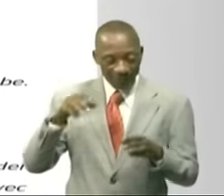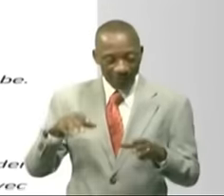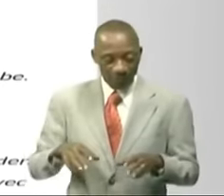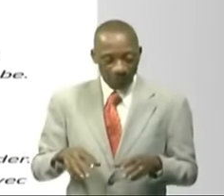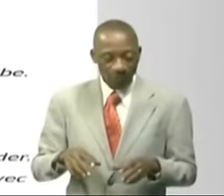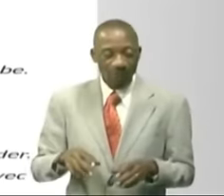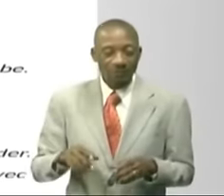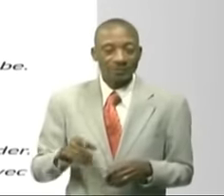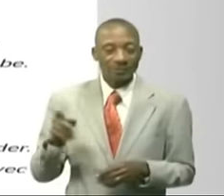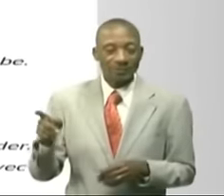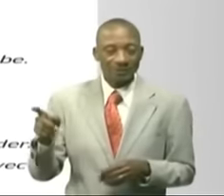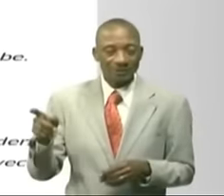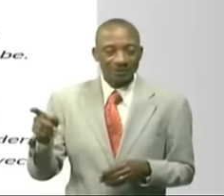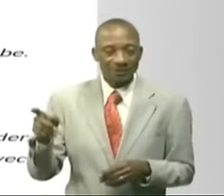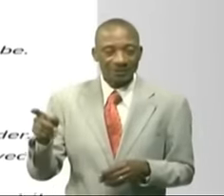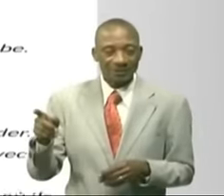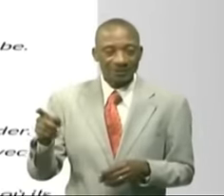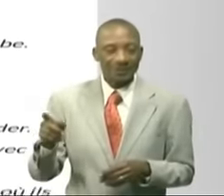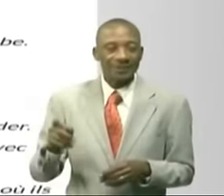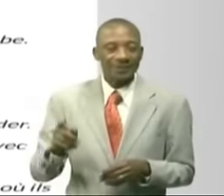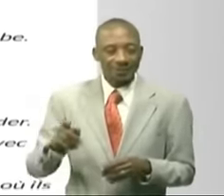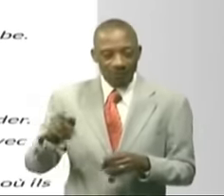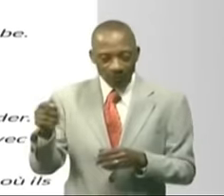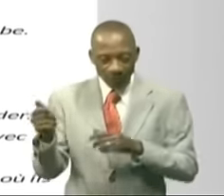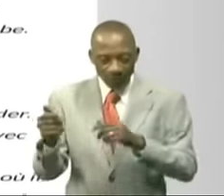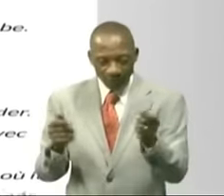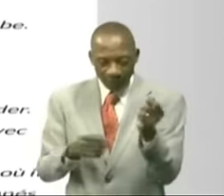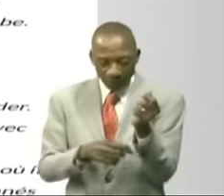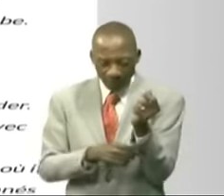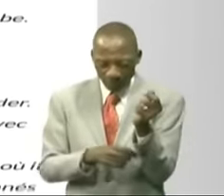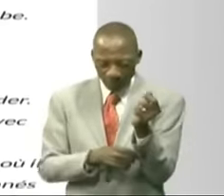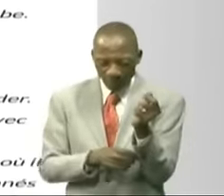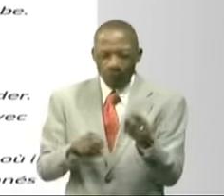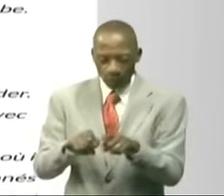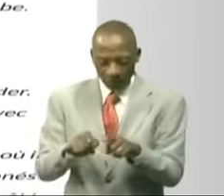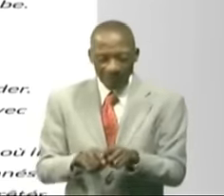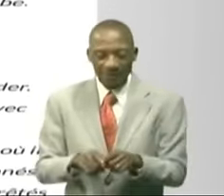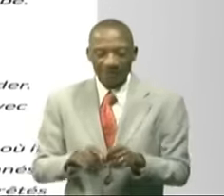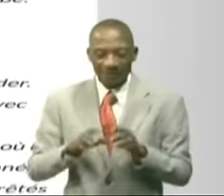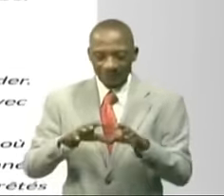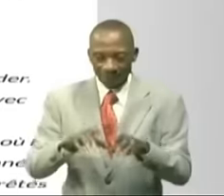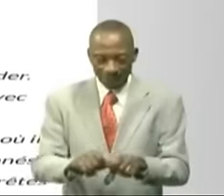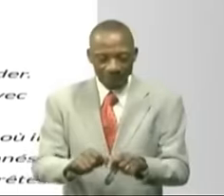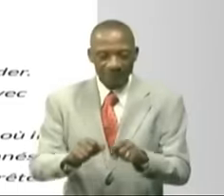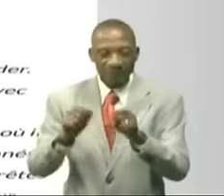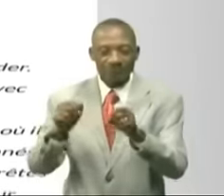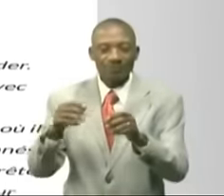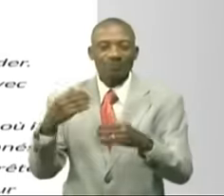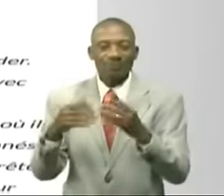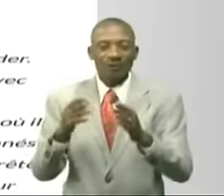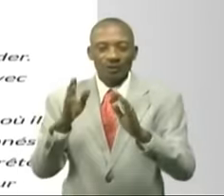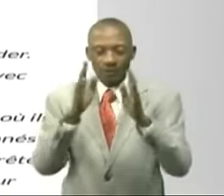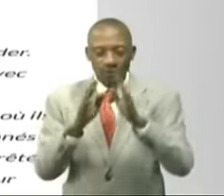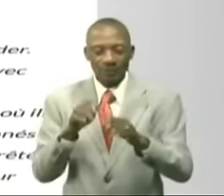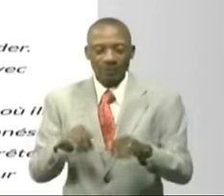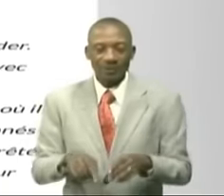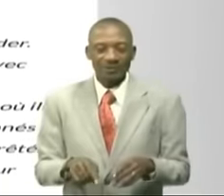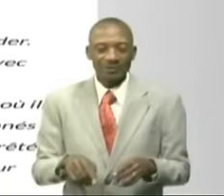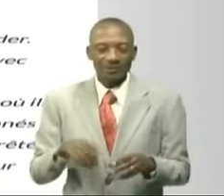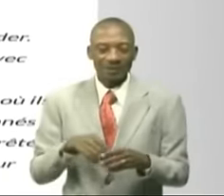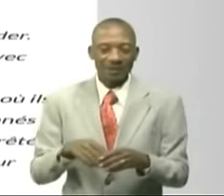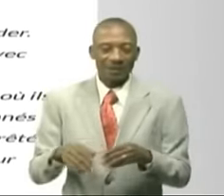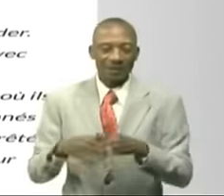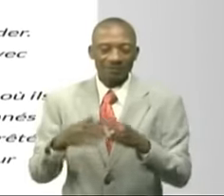démocratique du Congo envisage de lancer des mandats d'arrêt international contre Corneille Nangaa, ancien président de la Commission